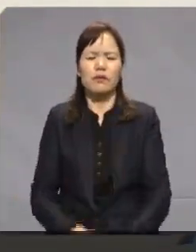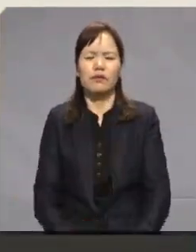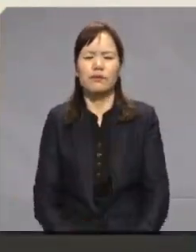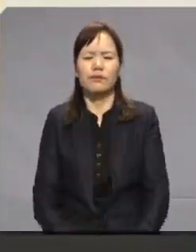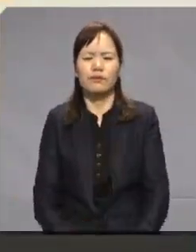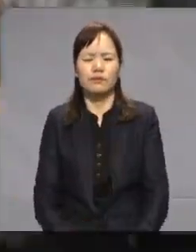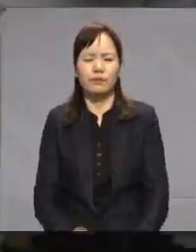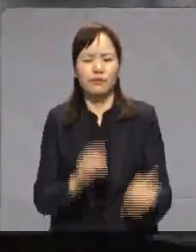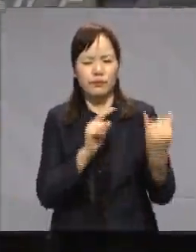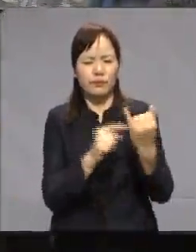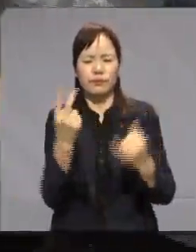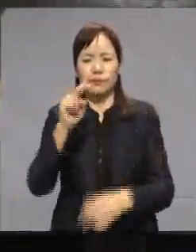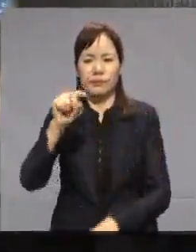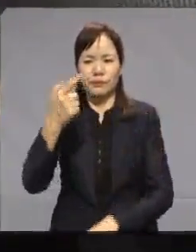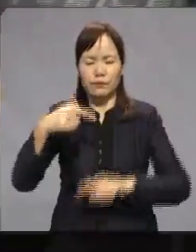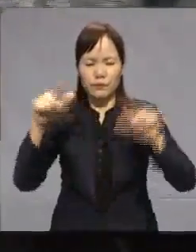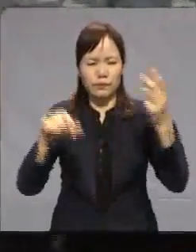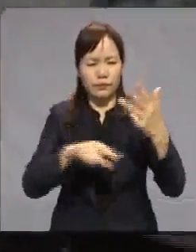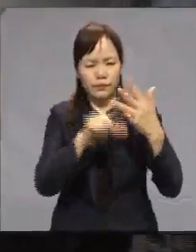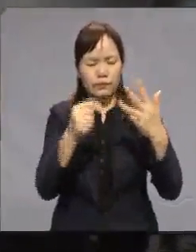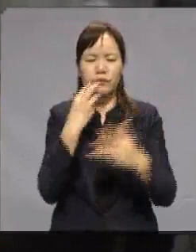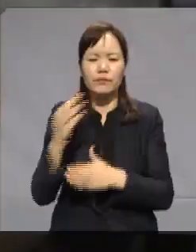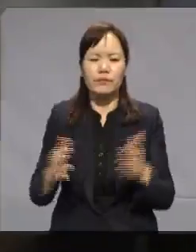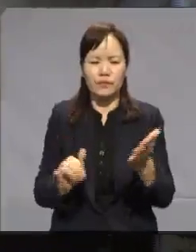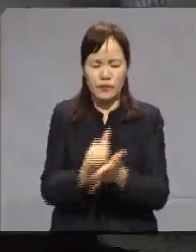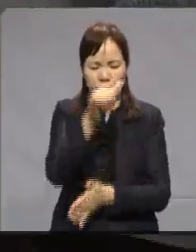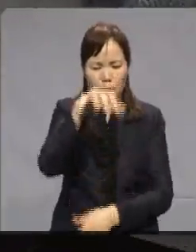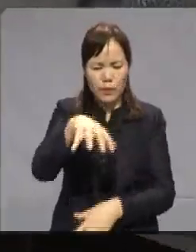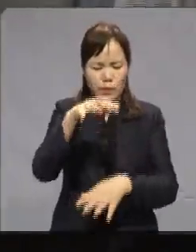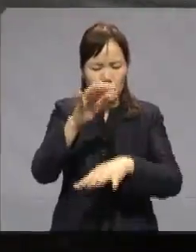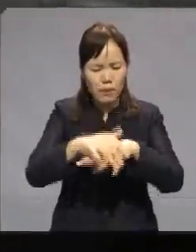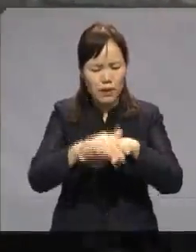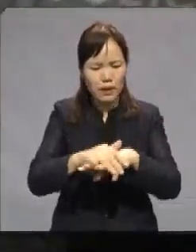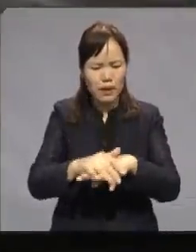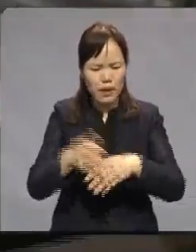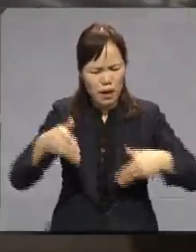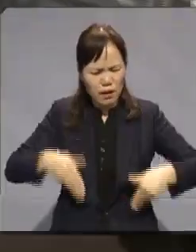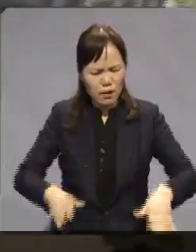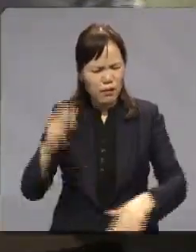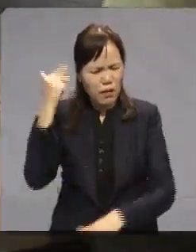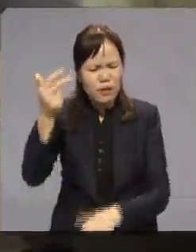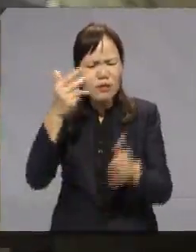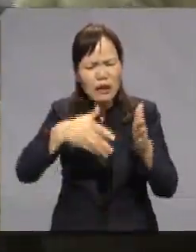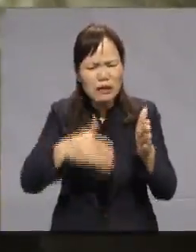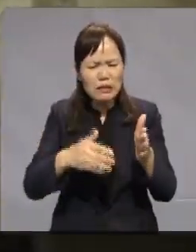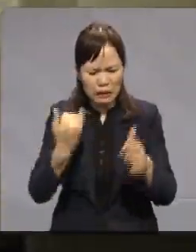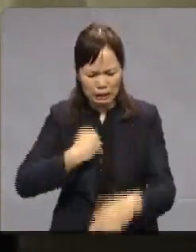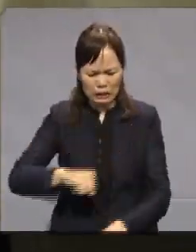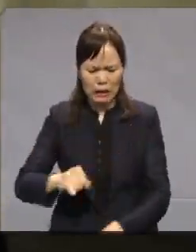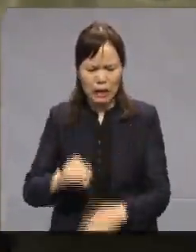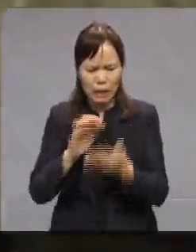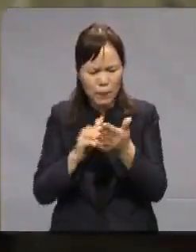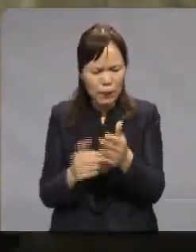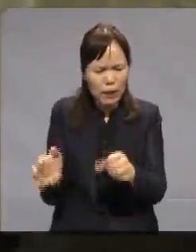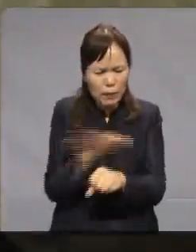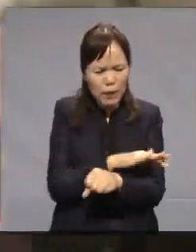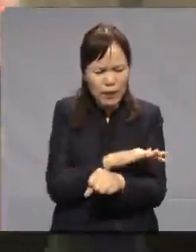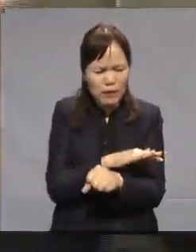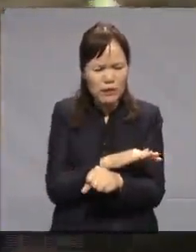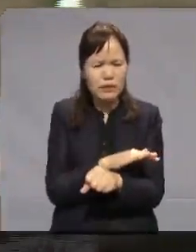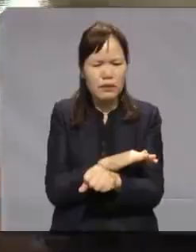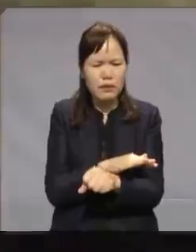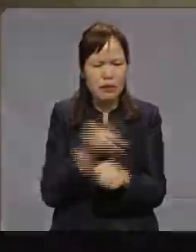씨는 2016년 8월 경기도 김포시 텃밭에 태어난지 일주일 되지 않은 딸을 매장해 혐의로